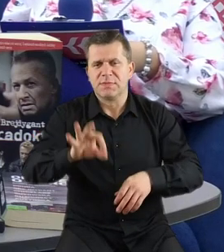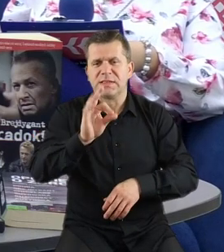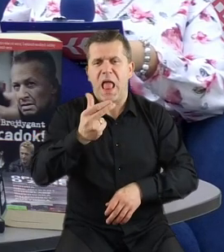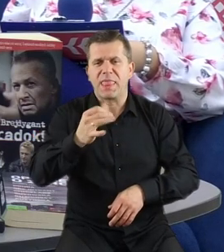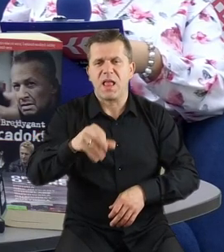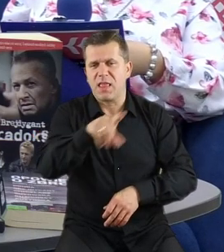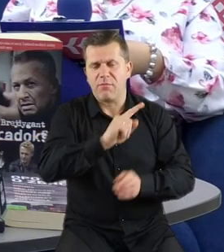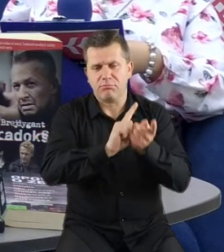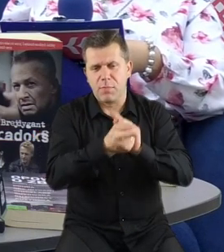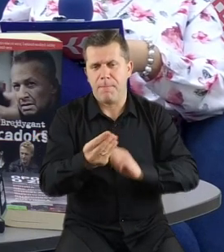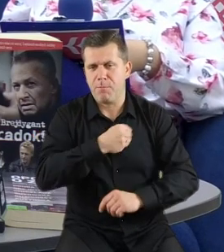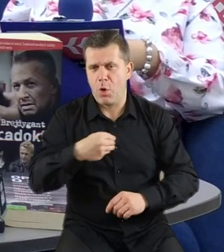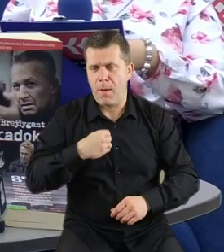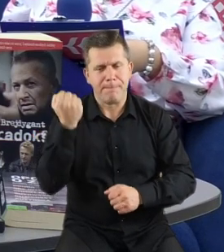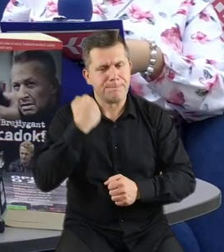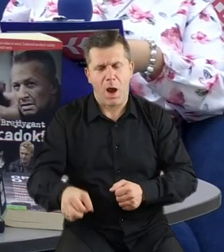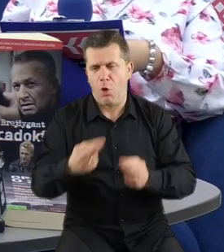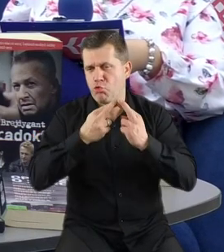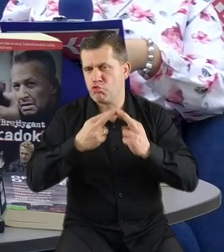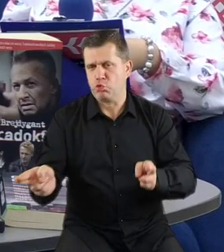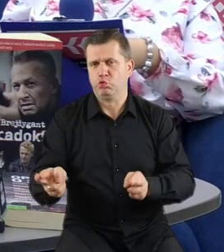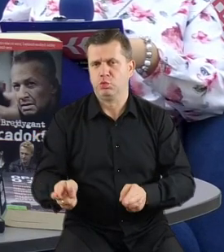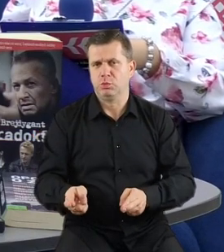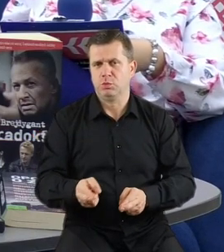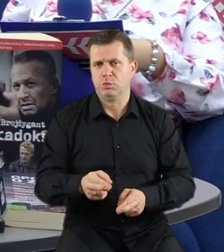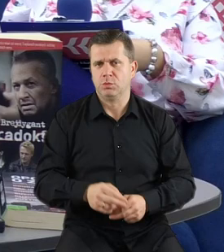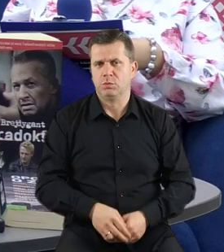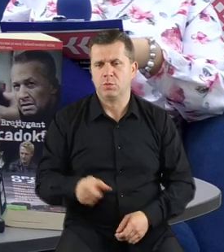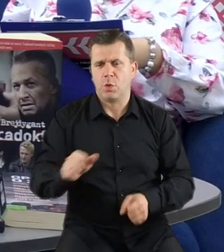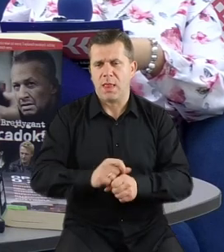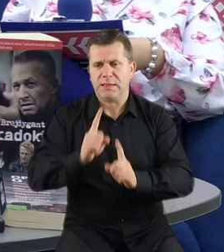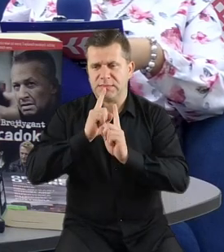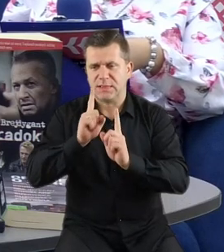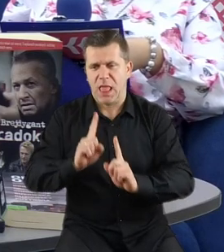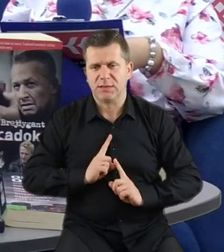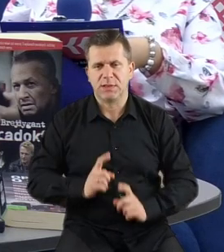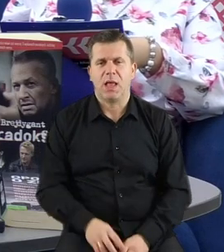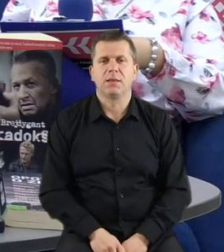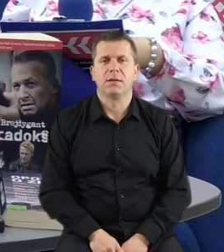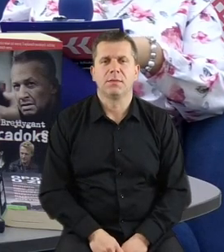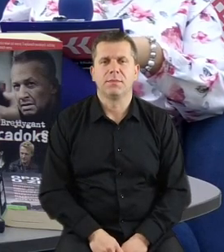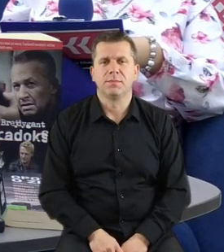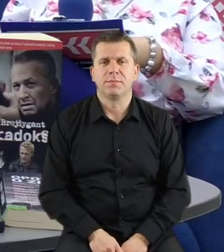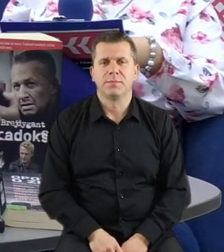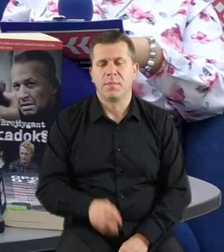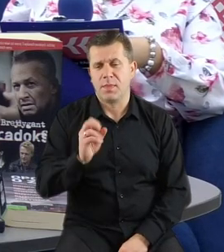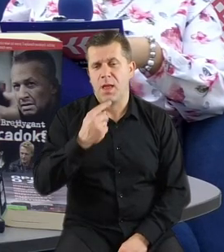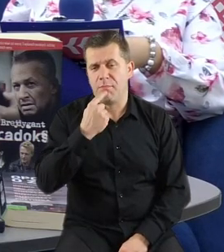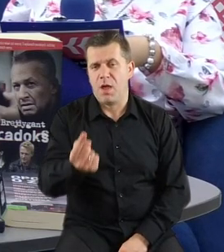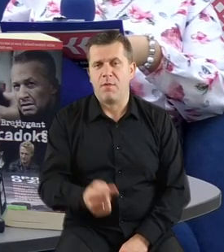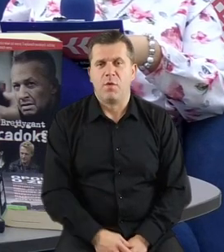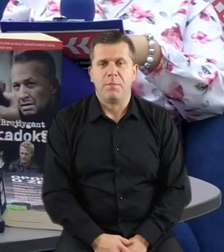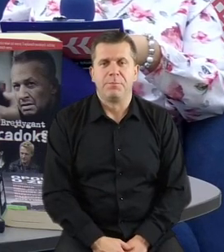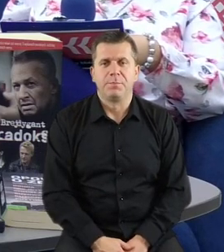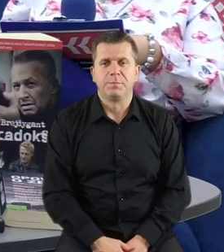musiałem to spolszczyć. No, bardzo różne są te zlecenia, że tak powiem.